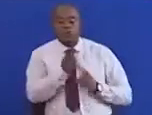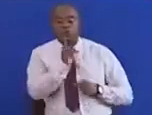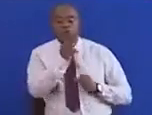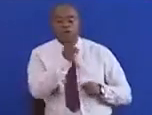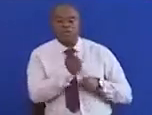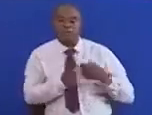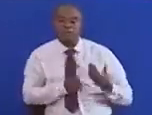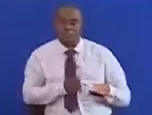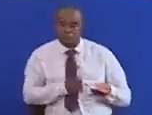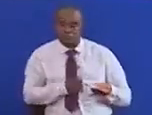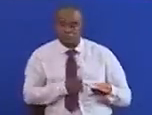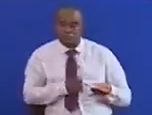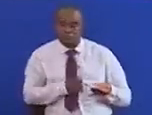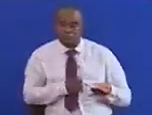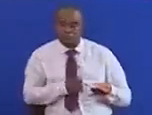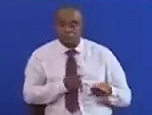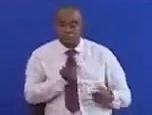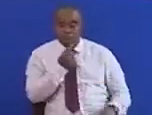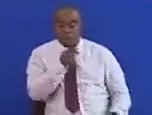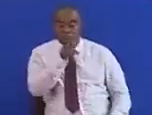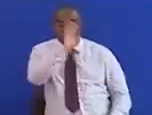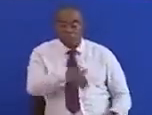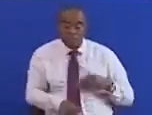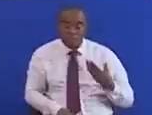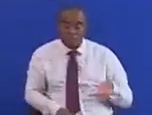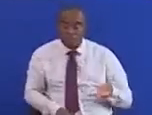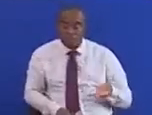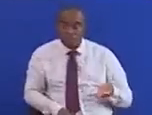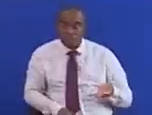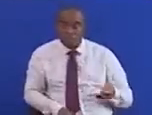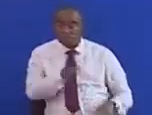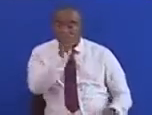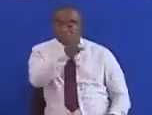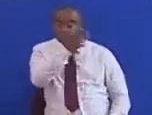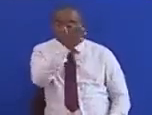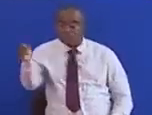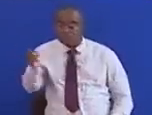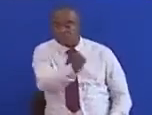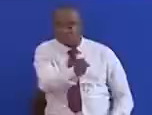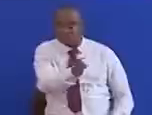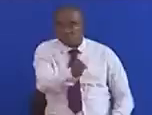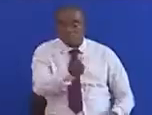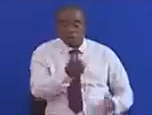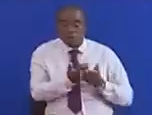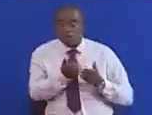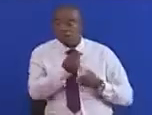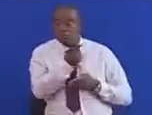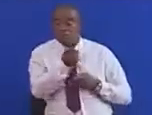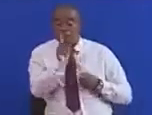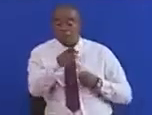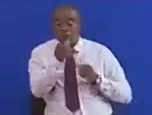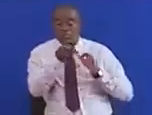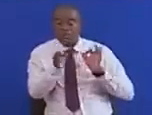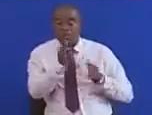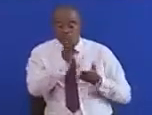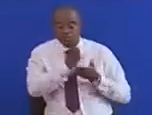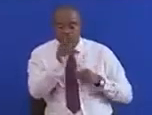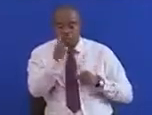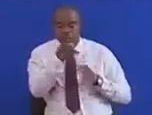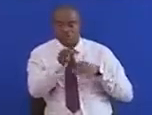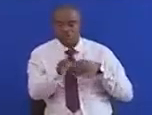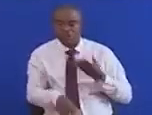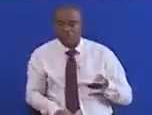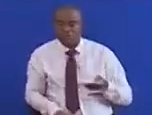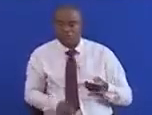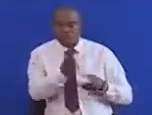kazini pale, yani ukisema yeye unamwacha, unaenda kumchukua sijui aliyeko wapi, kwa sababu hakupata nafasi. Ni kweli hakupata, na